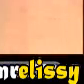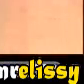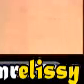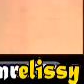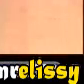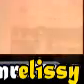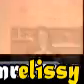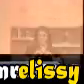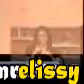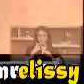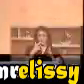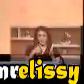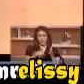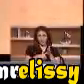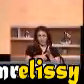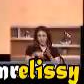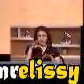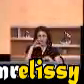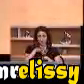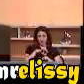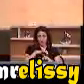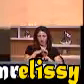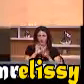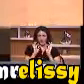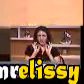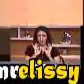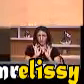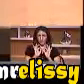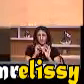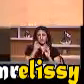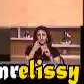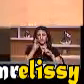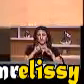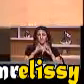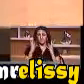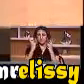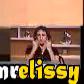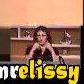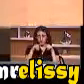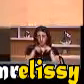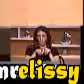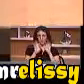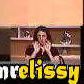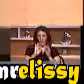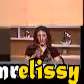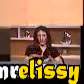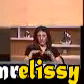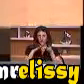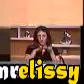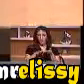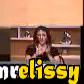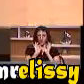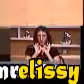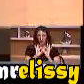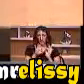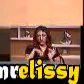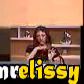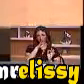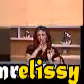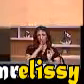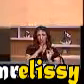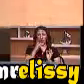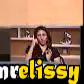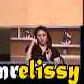التأمين الصحي حق لكل مواطن، وتوفير المناخ الملائم لتقديم خدمة طبية راقية حق لكل